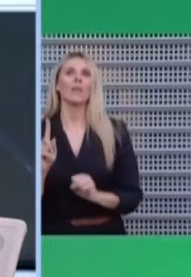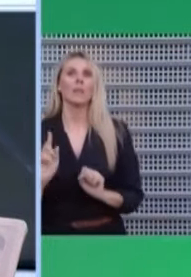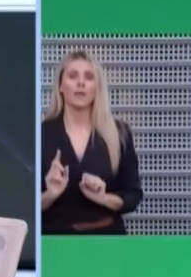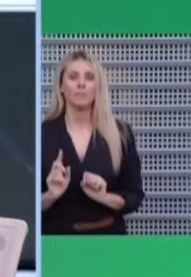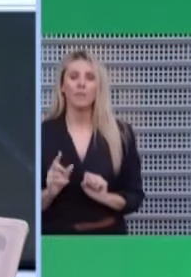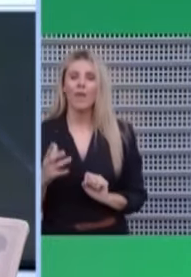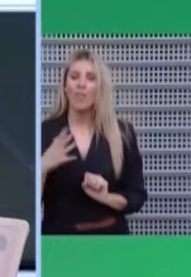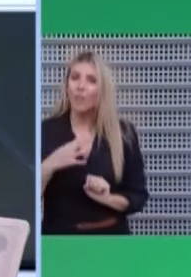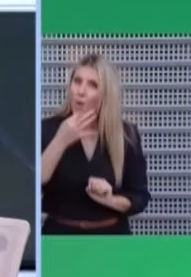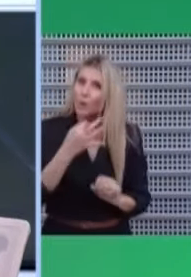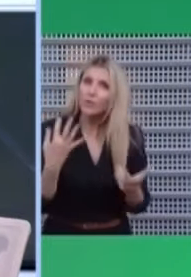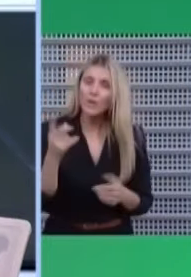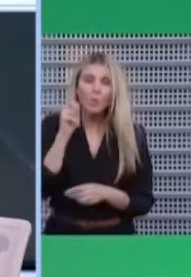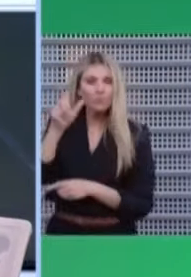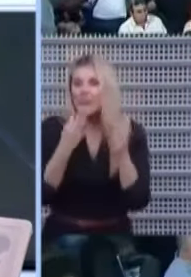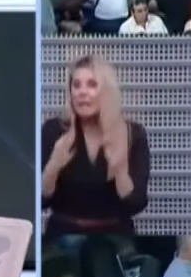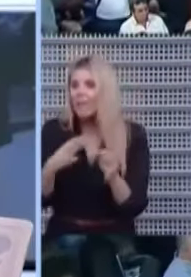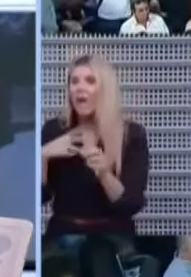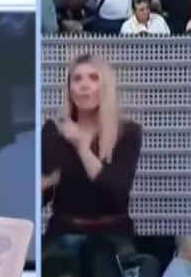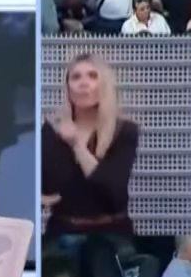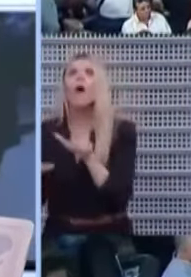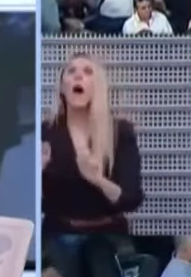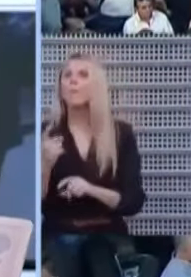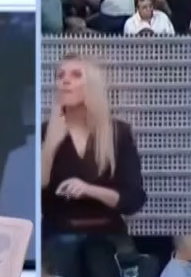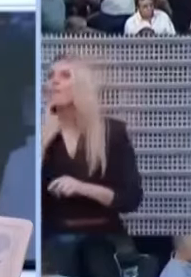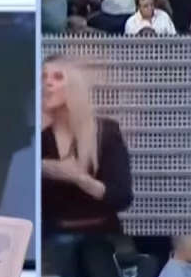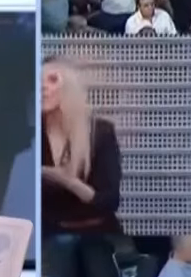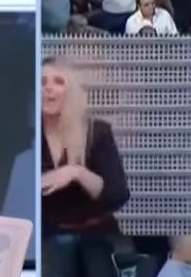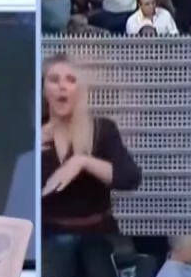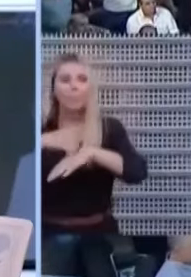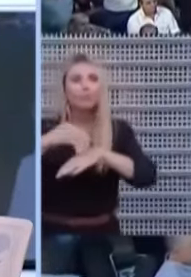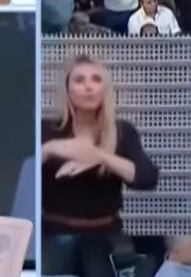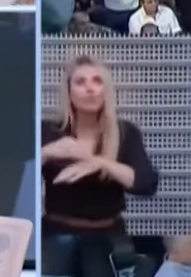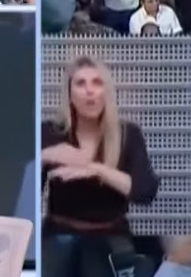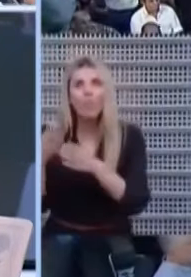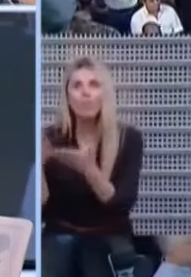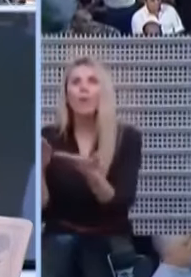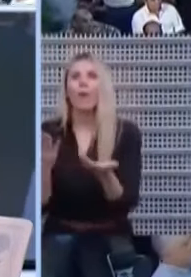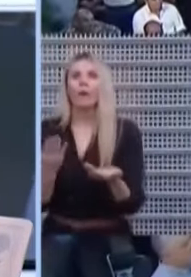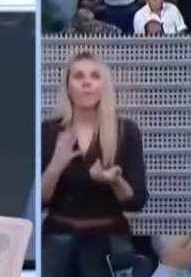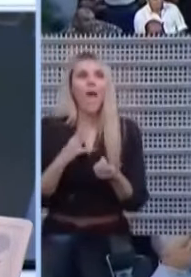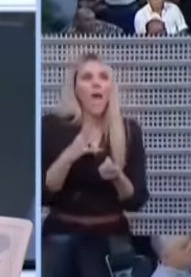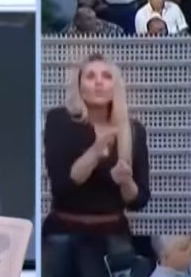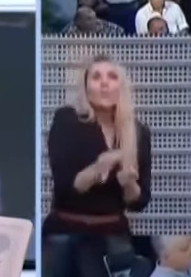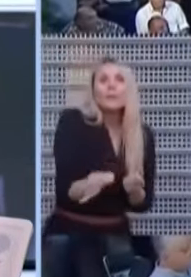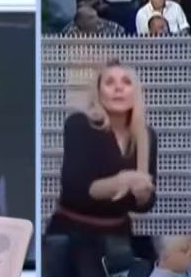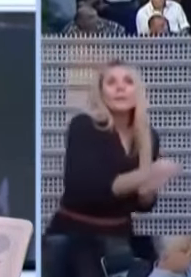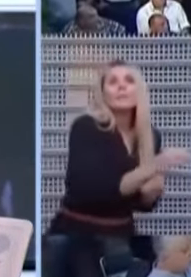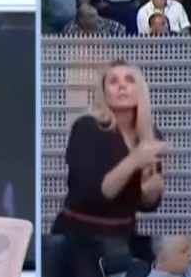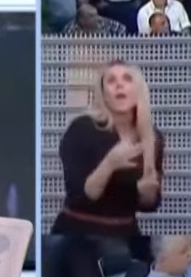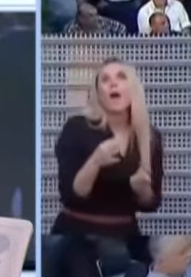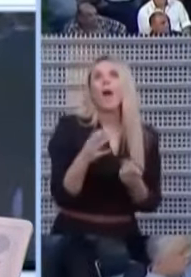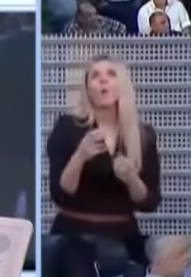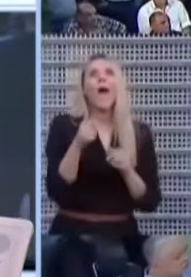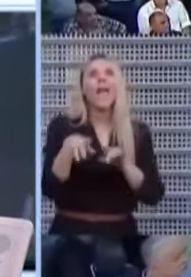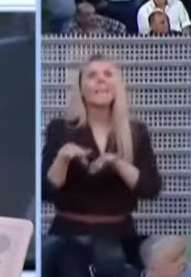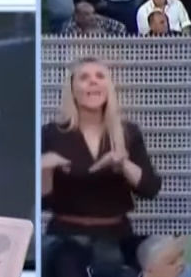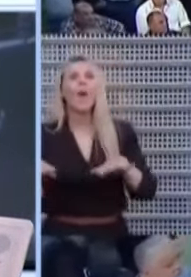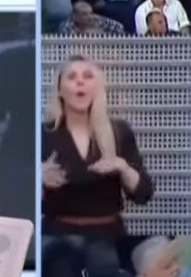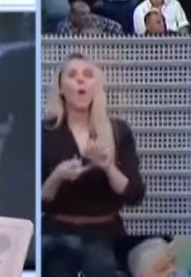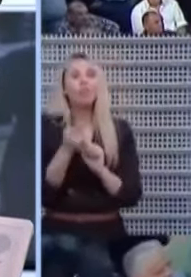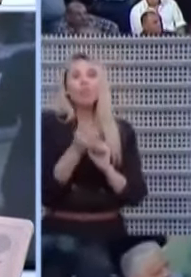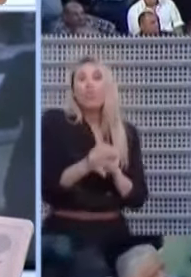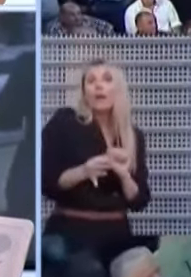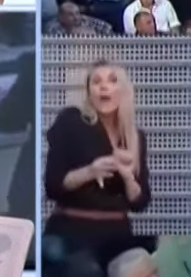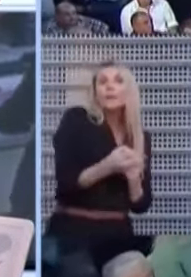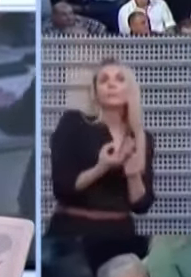βεβαίως υπάρχουν και τα στελέχη εκείνα τα οποία θυμίζουν ότι ο κύριος Ανδρουλάκης, αυτό το οποίο είχε πει σε περιφερειακό σταθμό πριν τις ευρωεκλογές, είναι ότι η τρίτη θέση